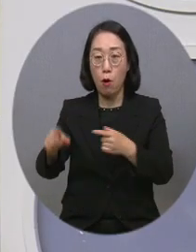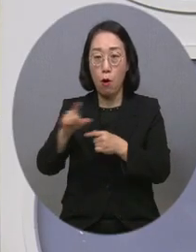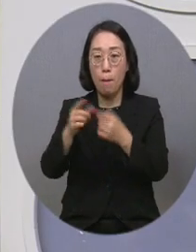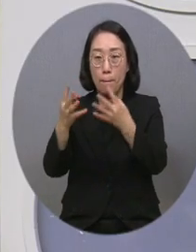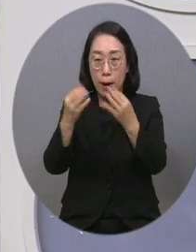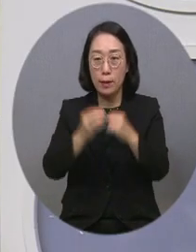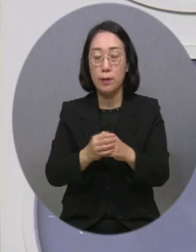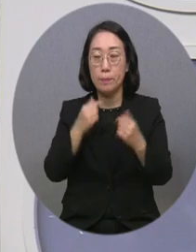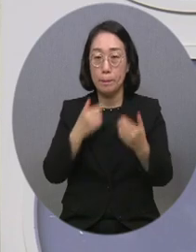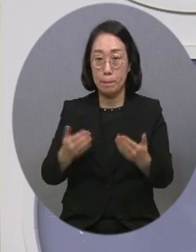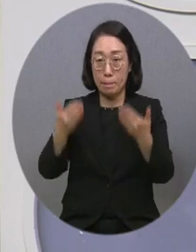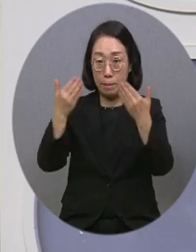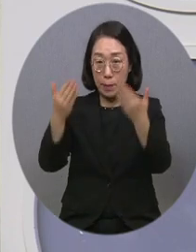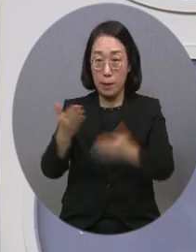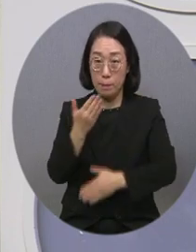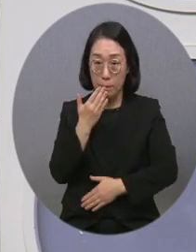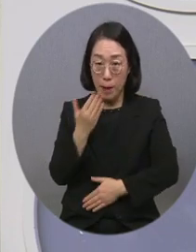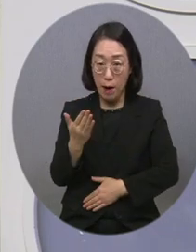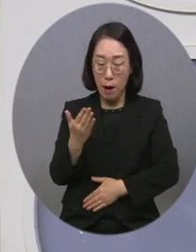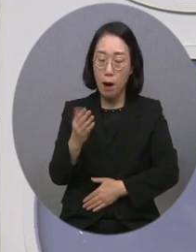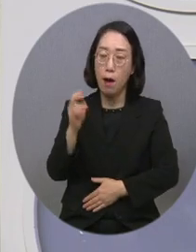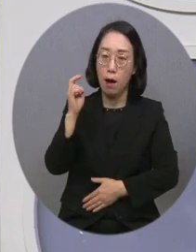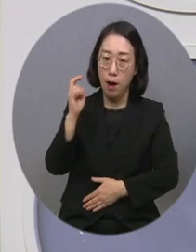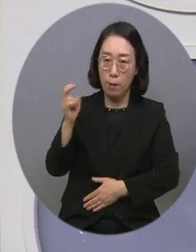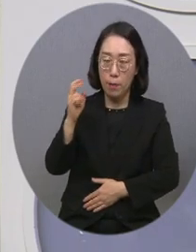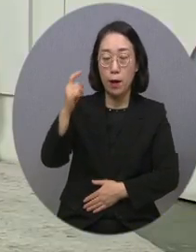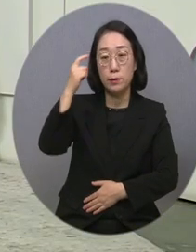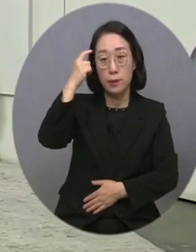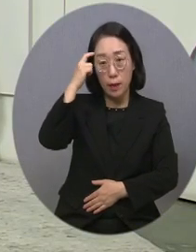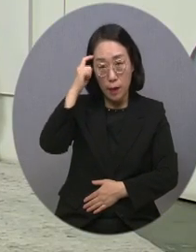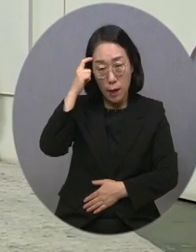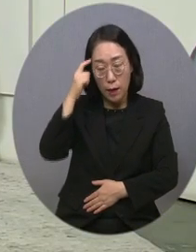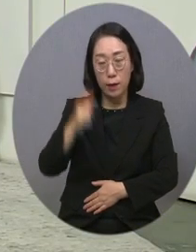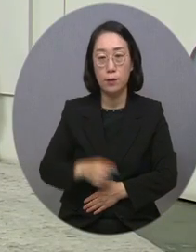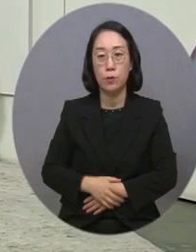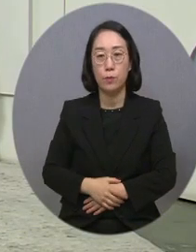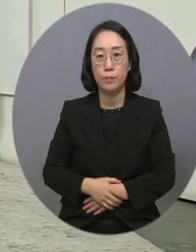있는 어떤 기회가 주어지지 않을까 해서 그때 제가 이제 그